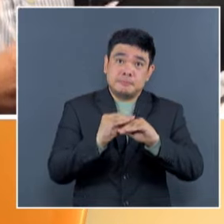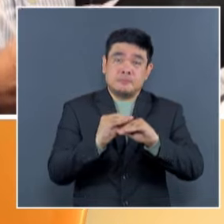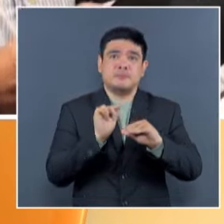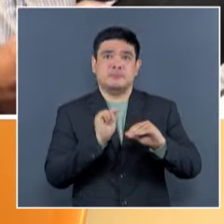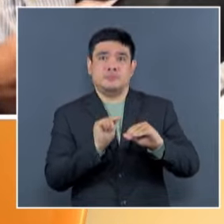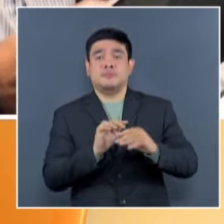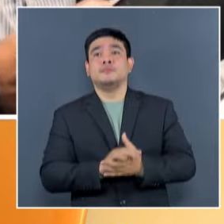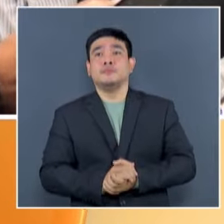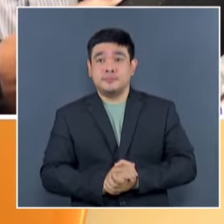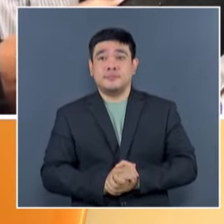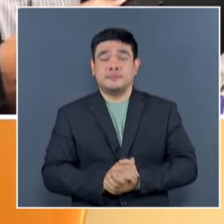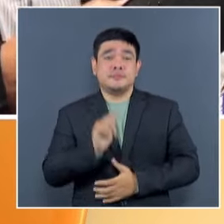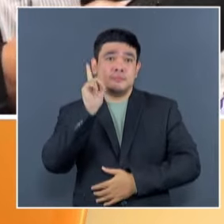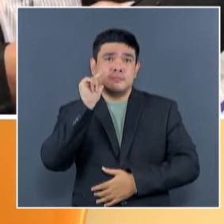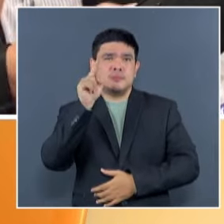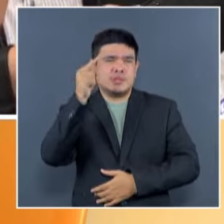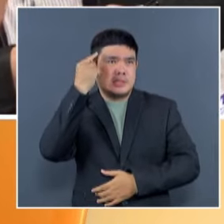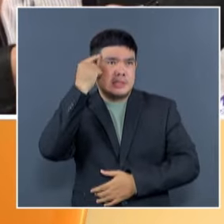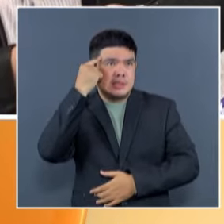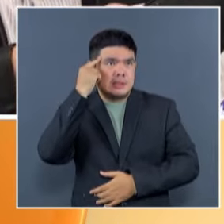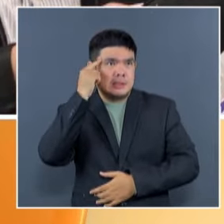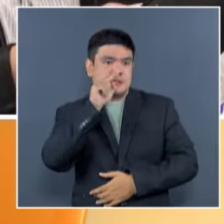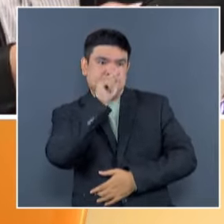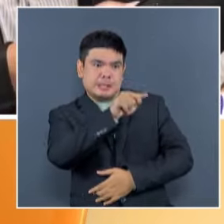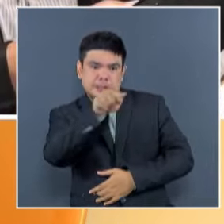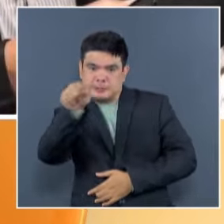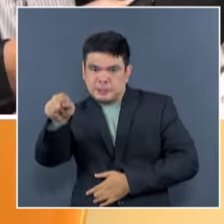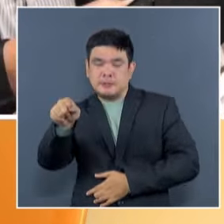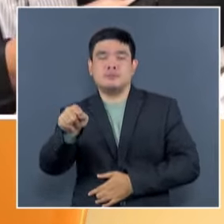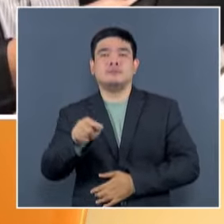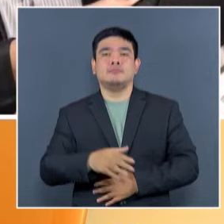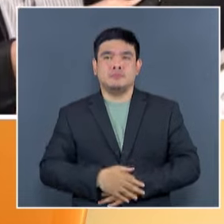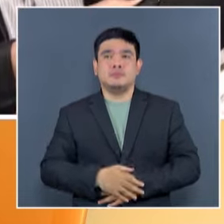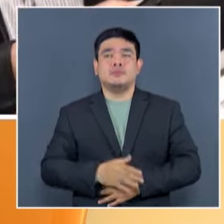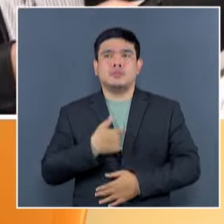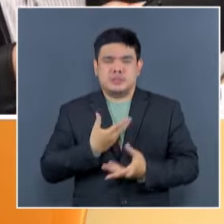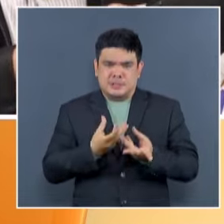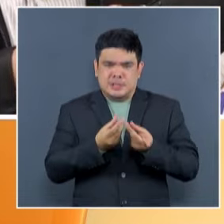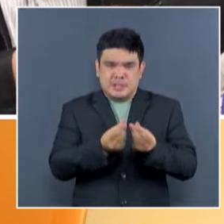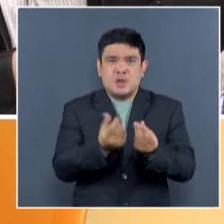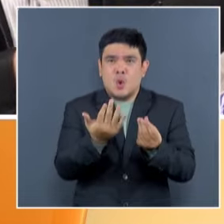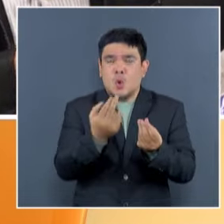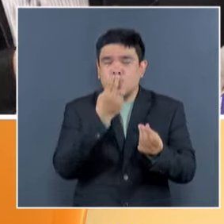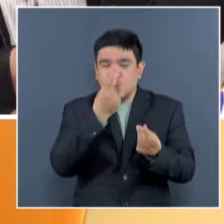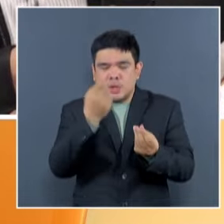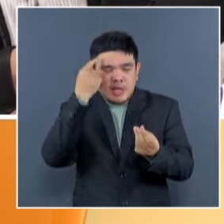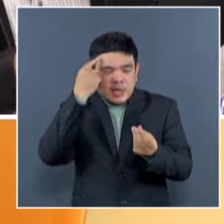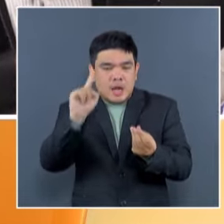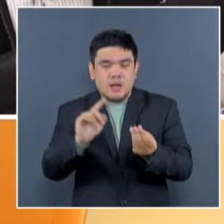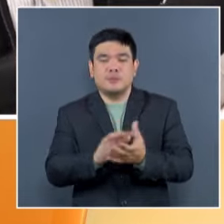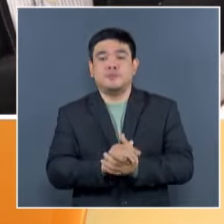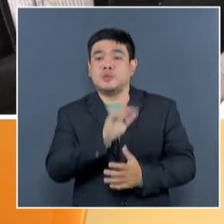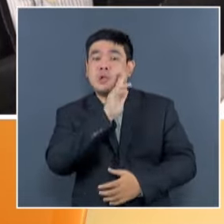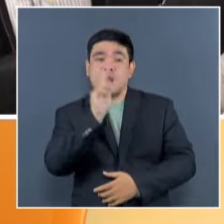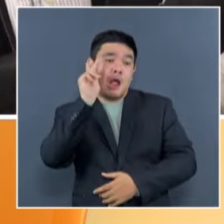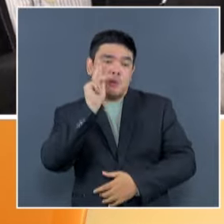คุณอัจฉริยะยืนยันเลยบอกคุณแม่เป็นคนคิดแล้วก็สั่งให้ทำนะฮะจริงๆมันมีรายละเอียดอื่นๆด้วยนะสั้นๆแล้วกันก็คือจริงๆแล้วอ่ะ